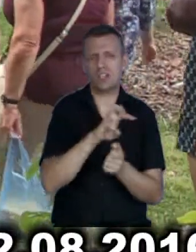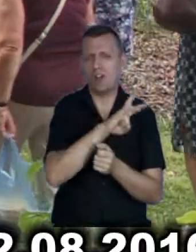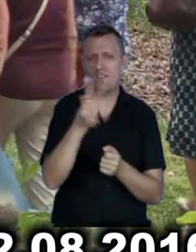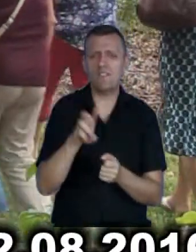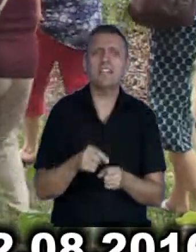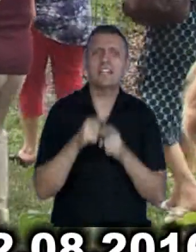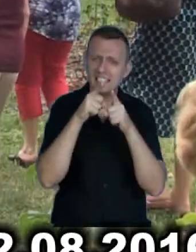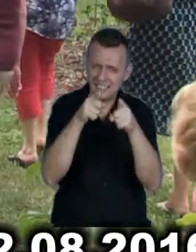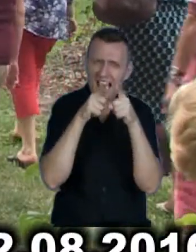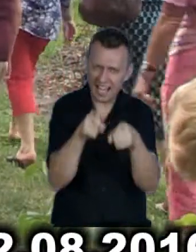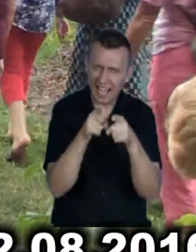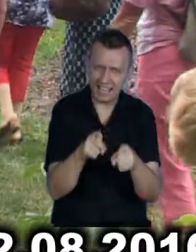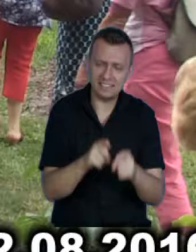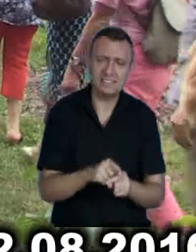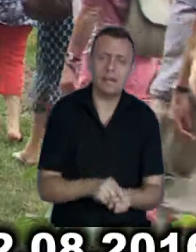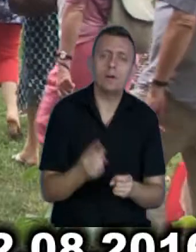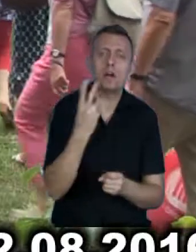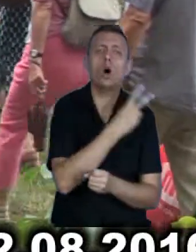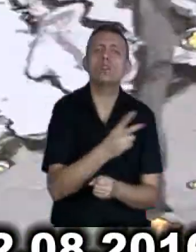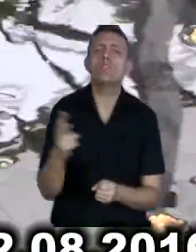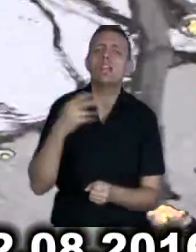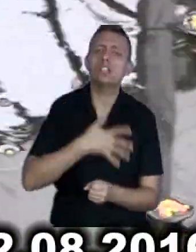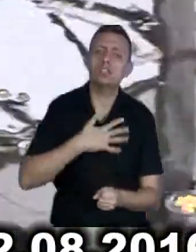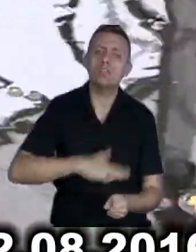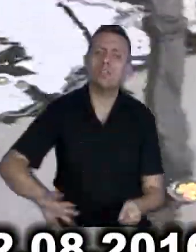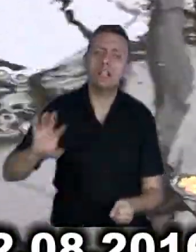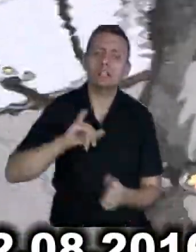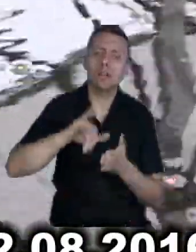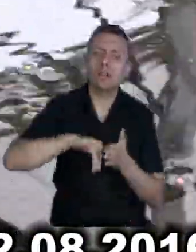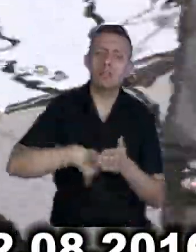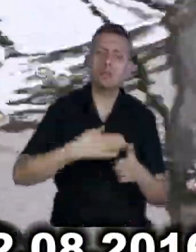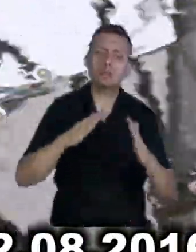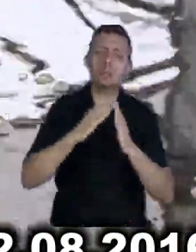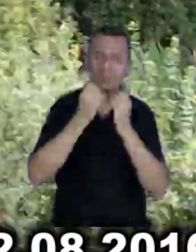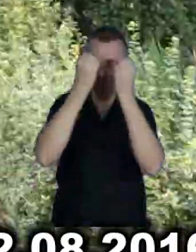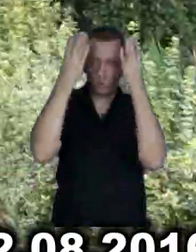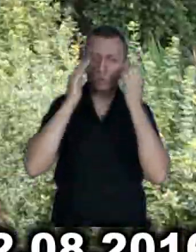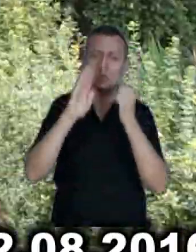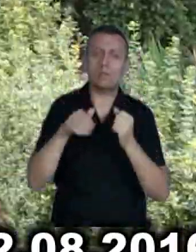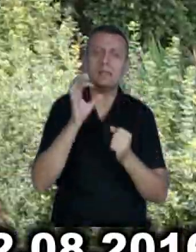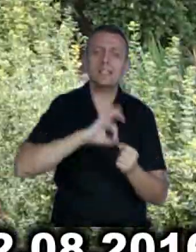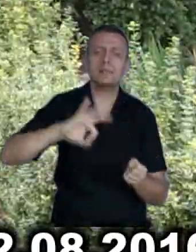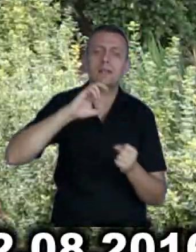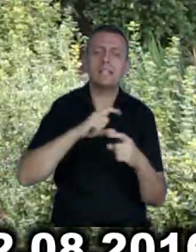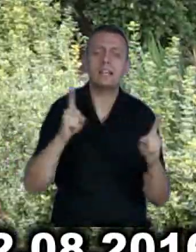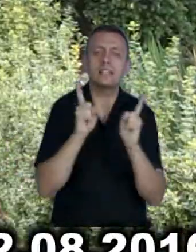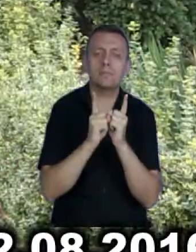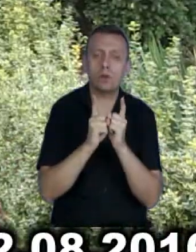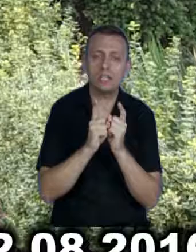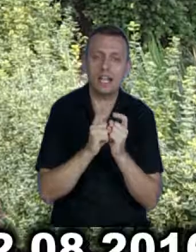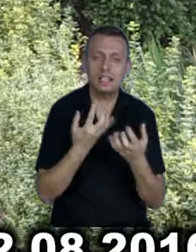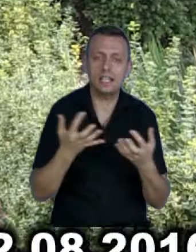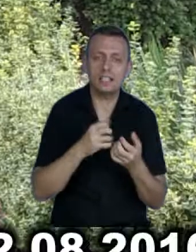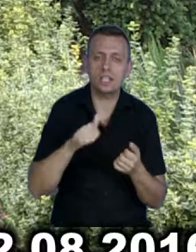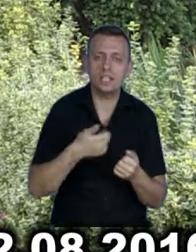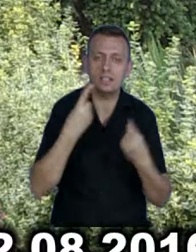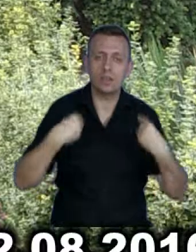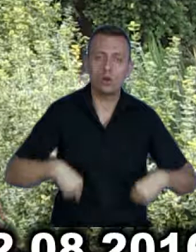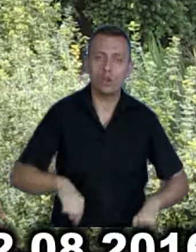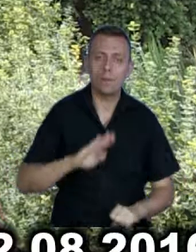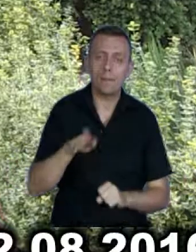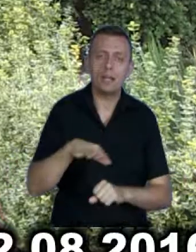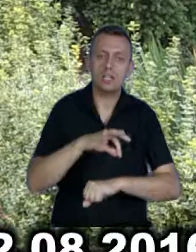o konferencji różanej, która będzie miała miejsce w Kutnowskim Domu Kultury podczas tegorocznego Święta Róży. Jednym z wykładowców tej konferencji będzie